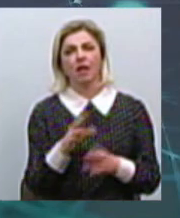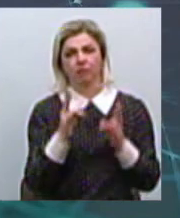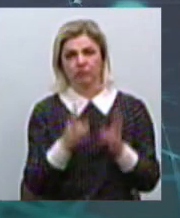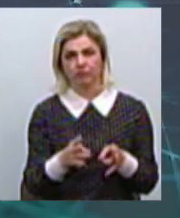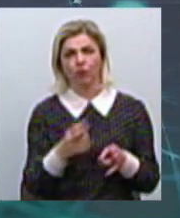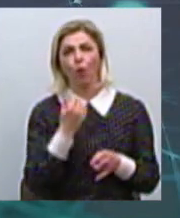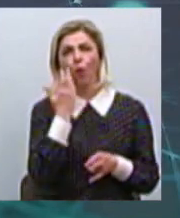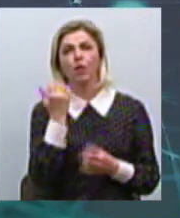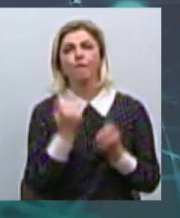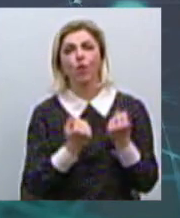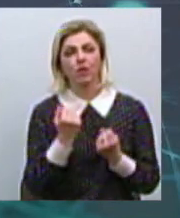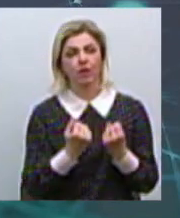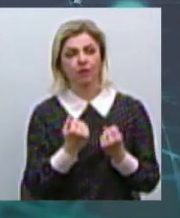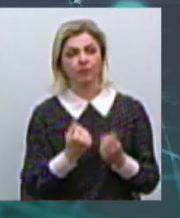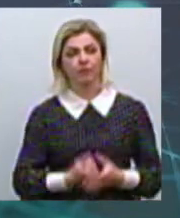водії